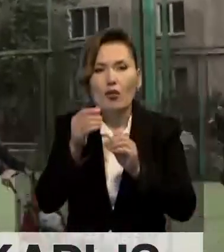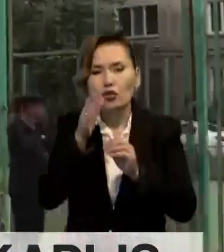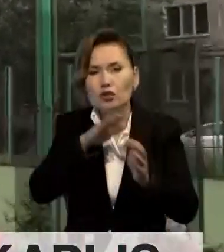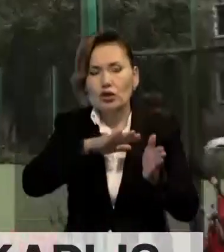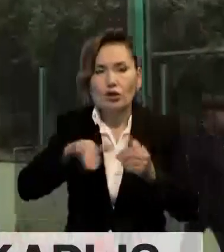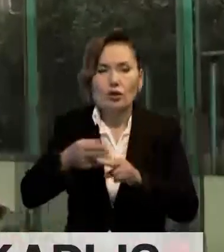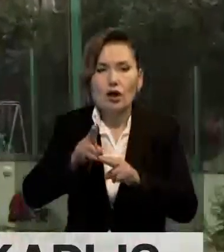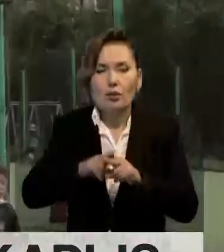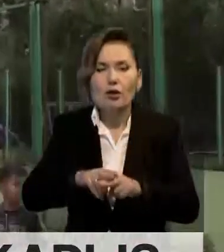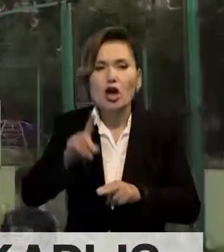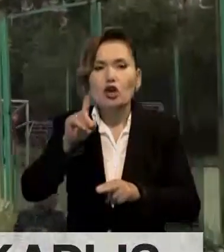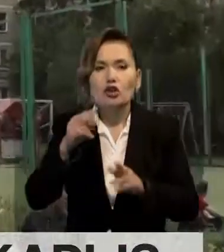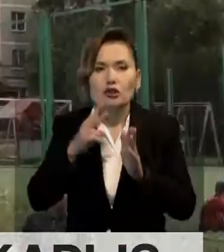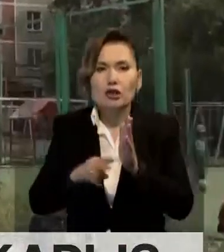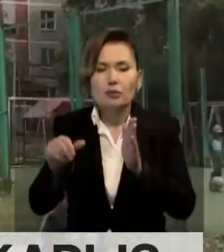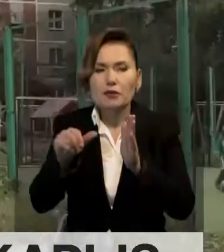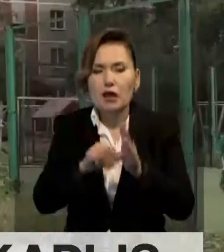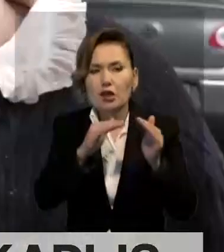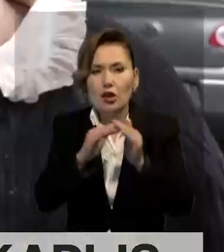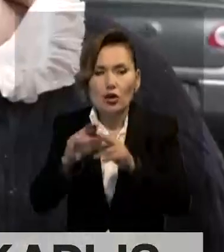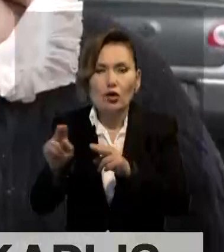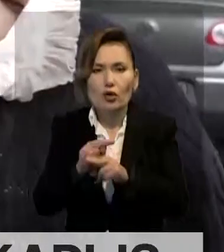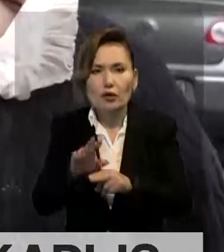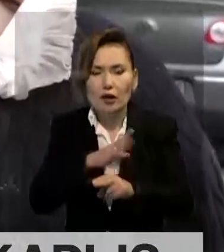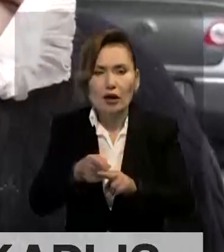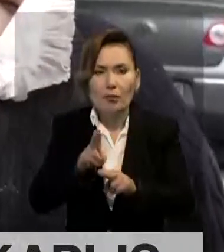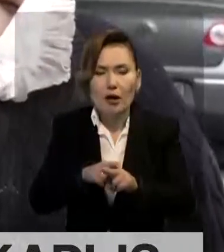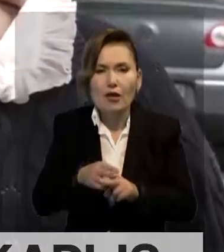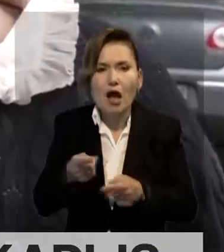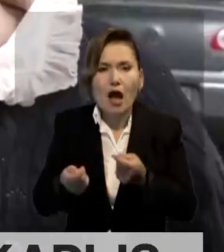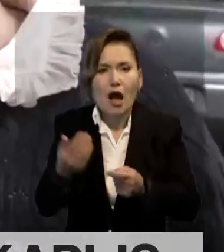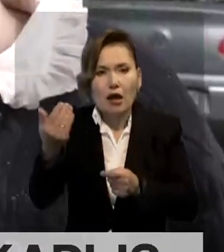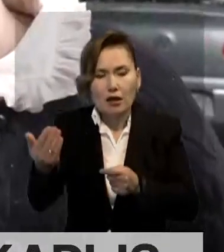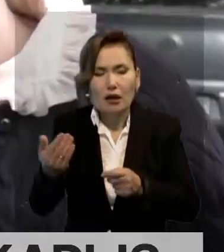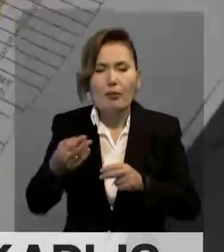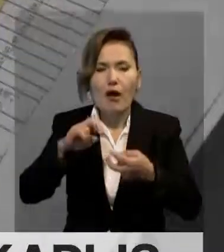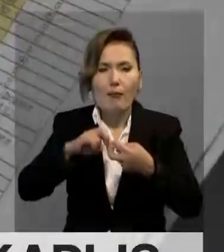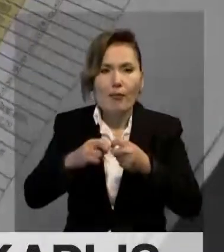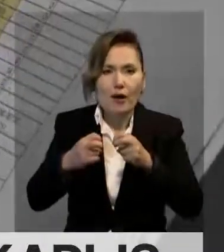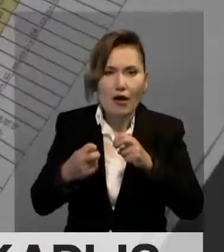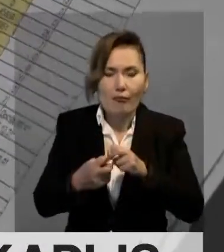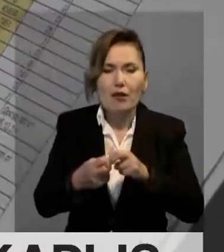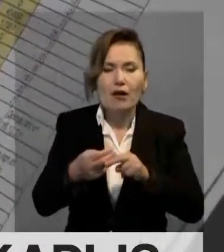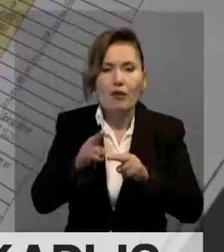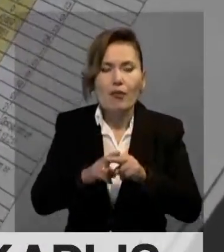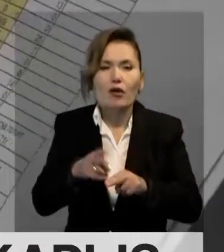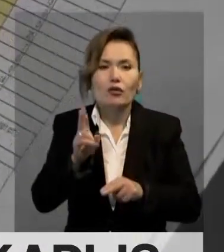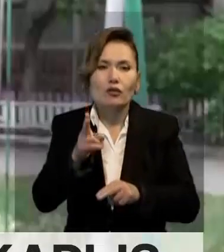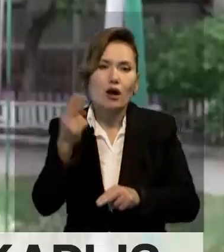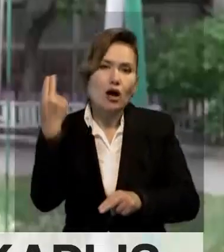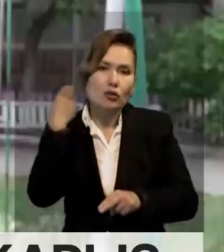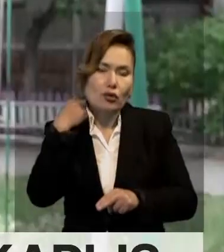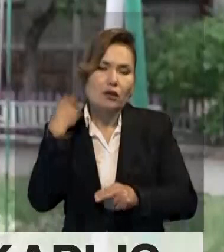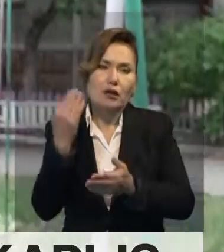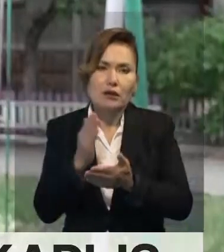қаладағы 176 көпқабатты үй жөнделді. Енді әкімді қордаланып қалған қарызды сот арқылы қайтаруға мәжбүр.